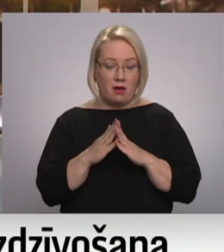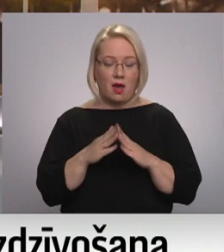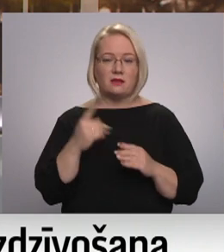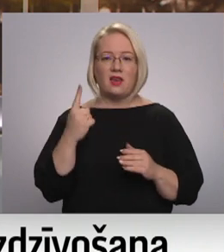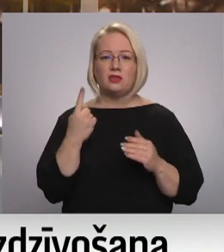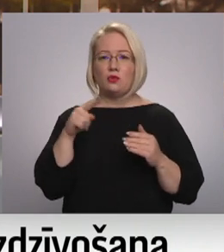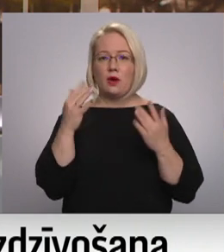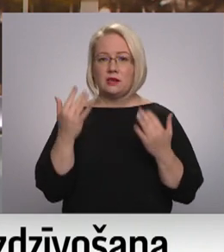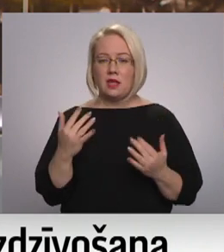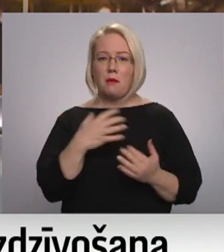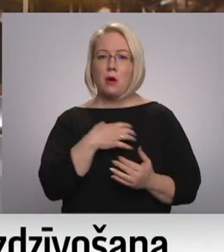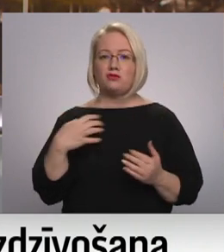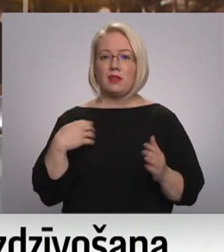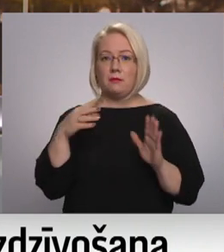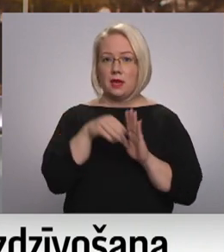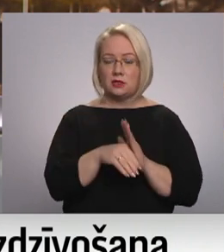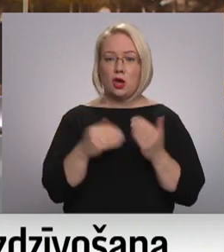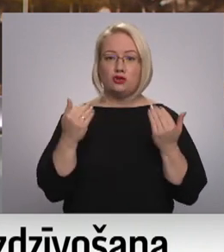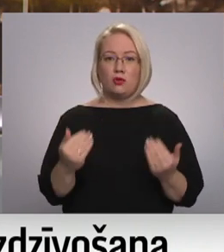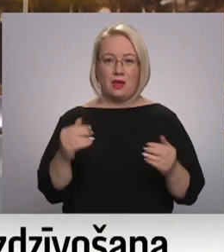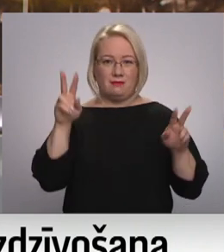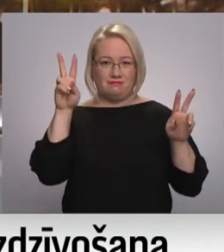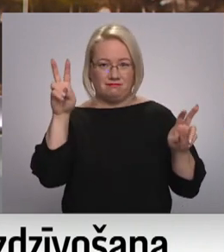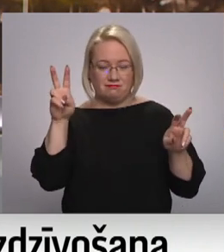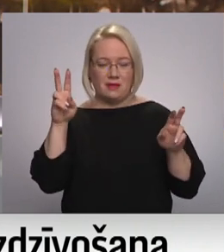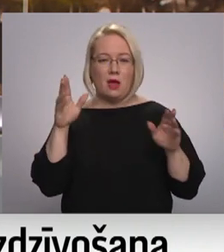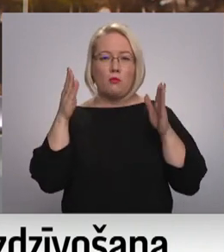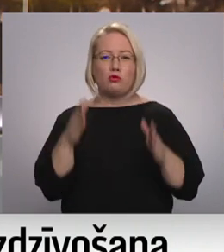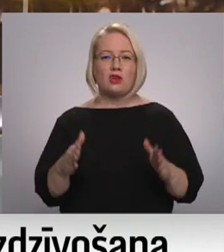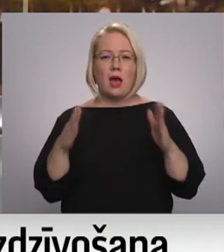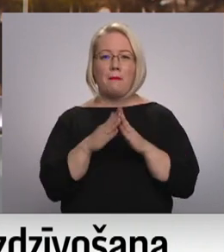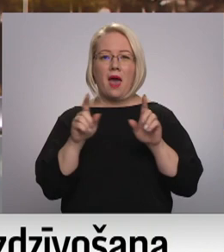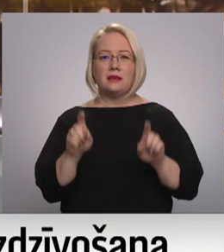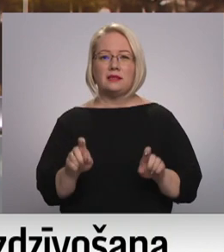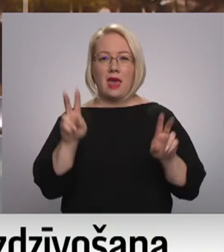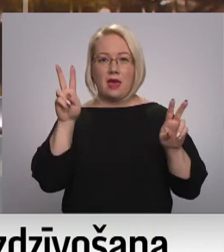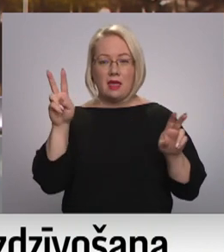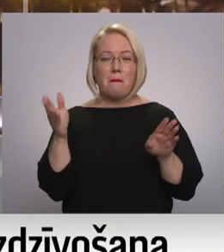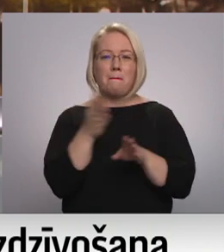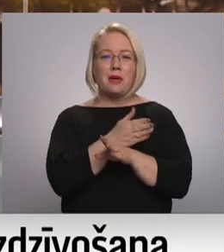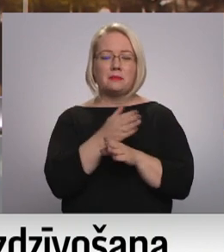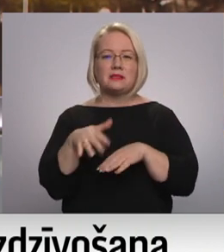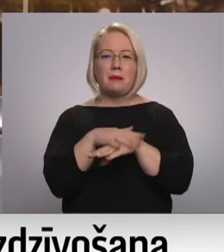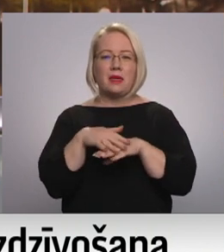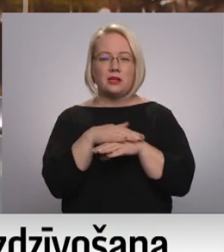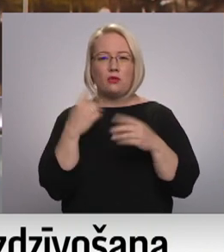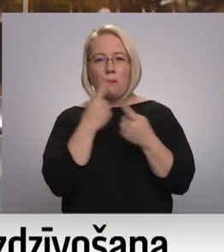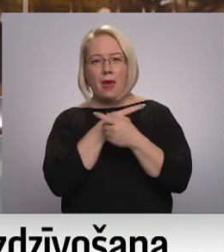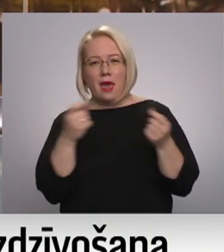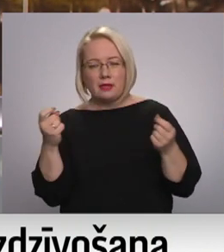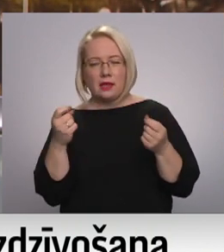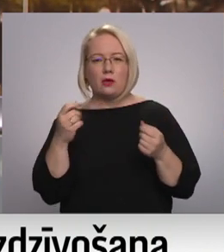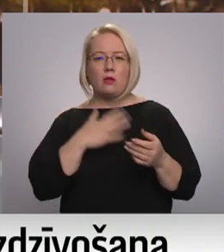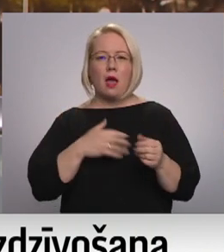ir pašvaldība iesaiste. Par to šodien rubrikā Mūžīgā mājasēde, ko pirms sabiedrisko mediju labdarības maratona dod 5 veidojumi kopā